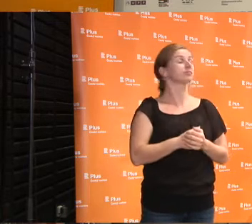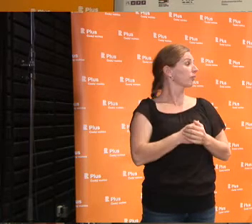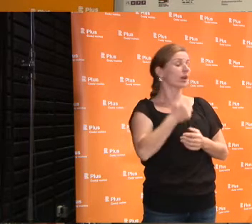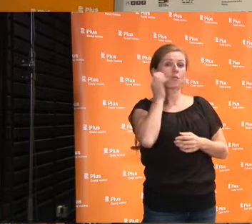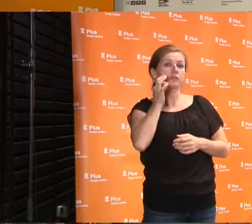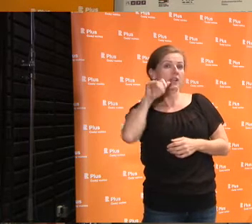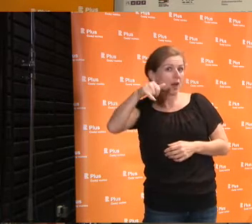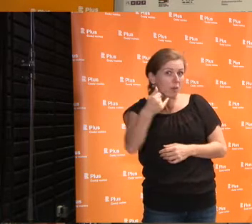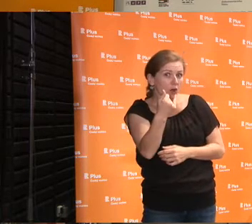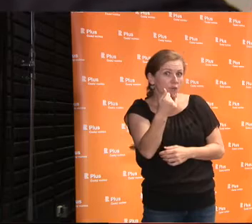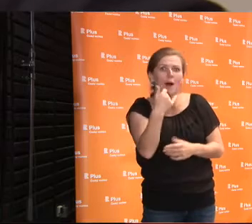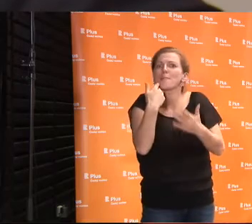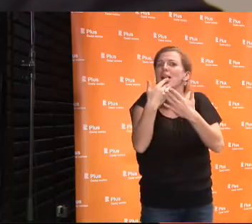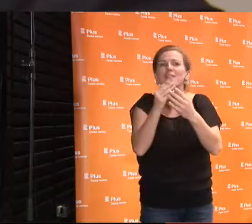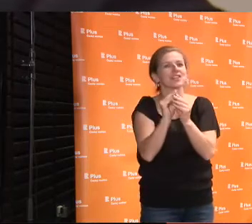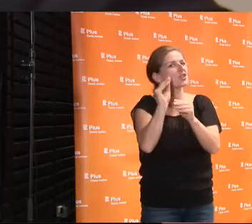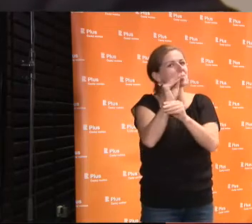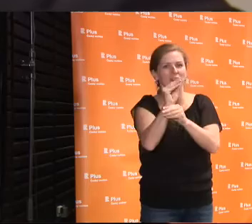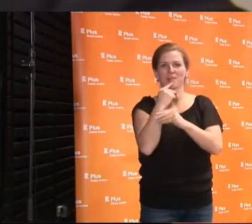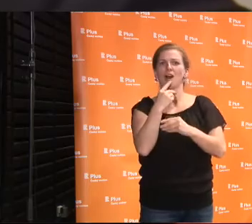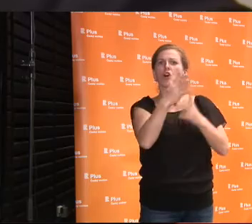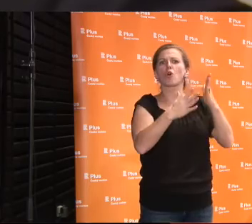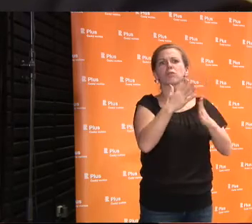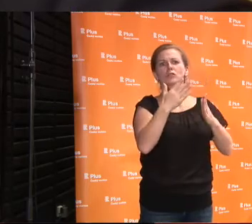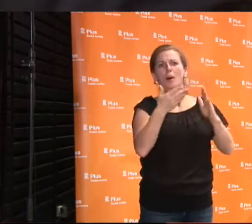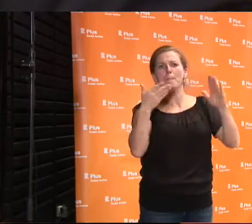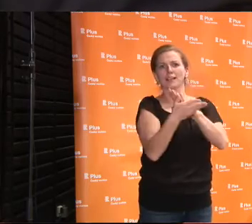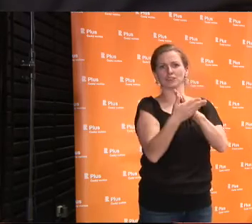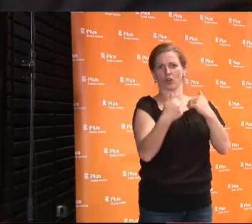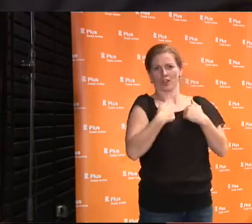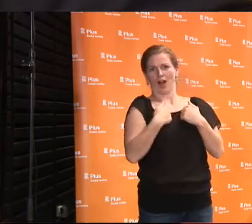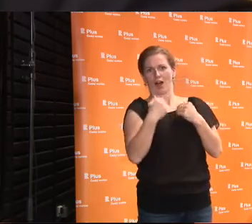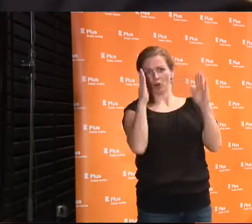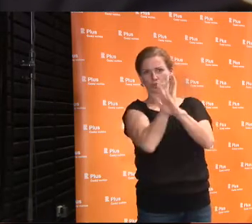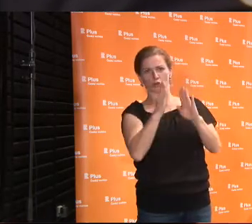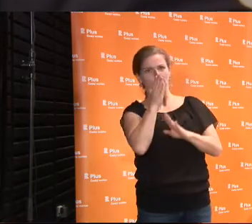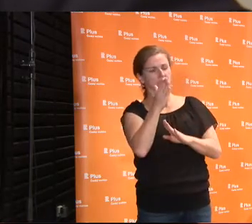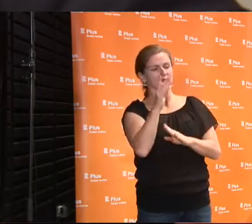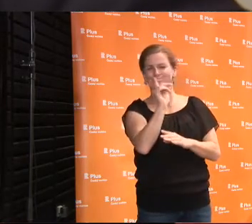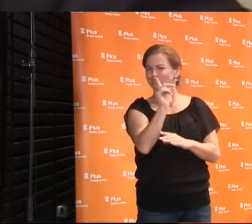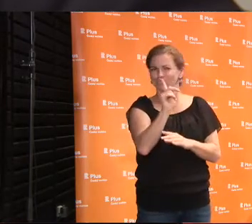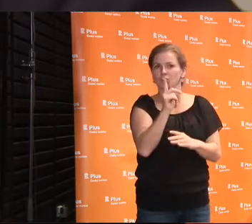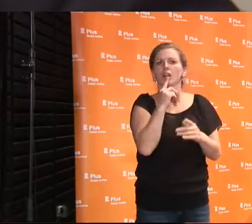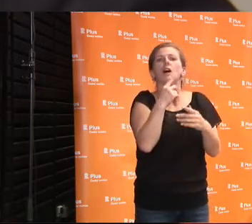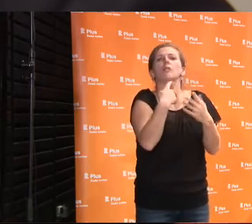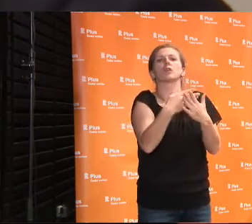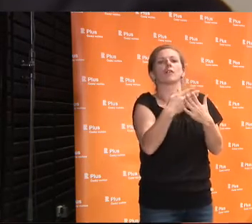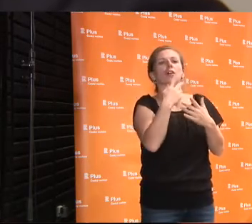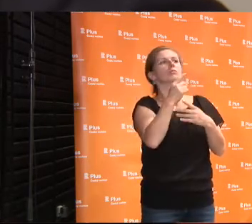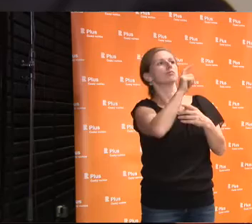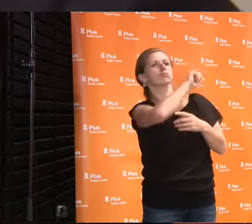budou rozhodovat. My máme zatím přístup k 20% nějakým podnikovým datům.